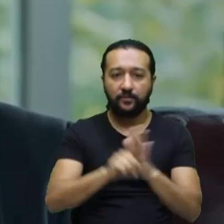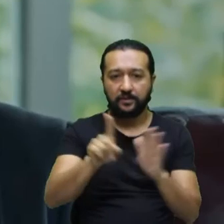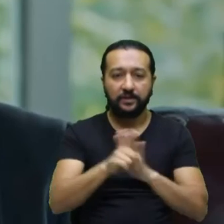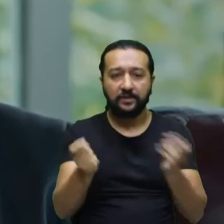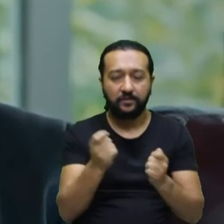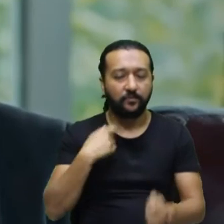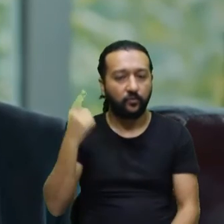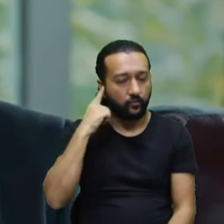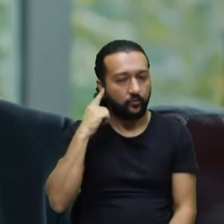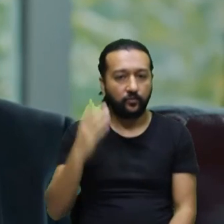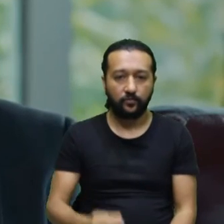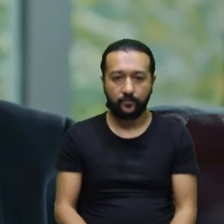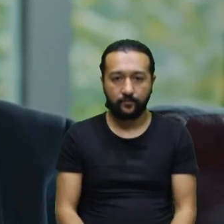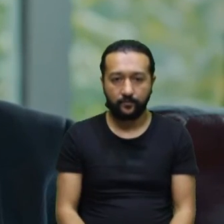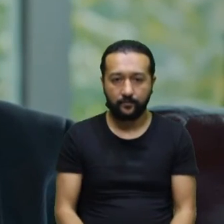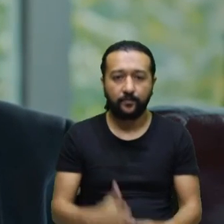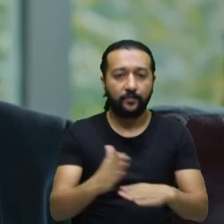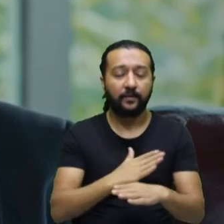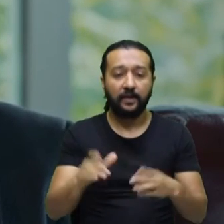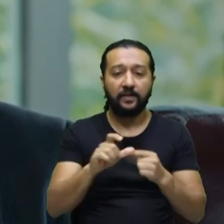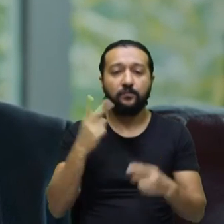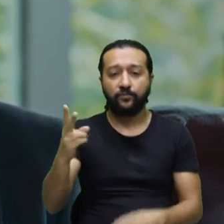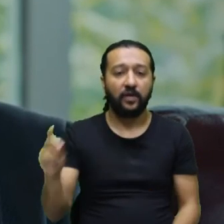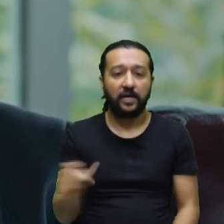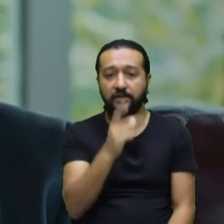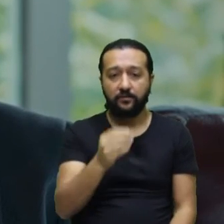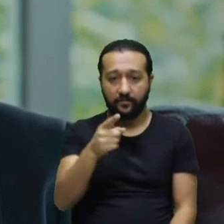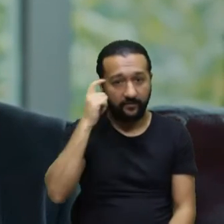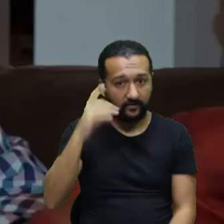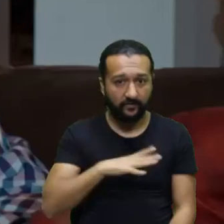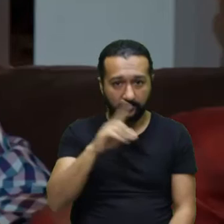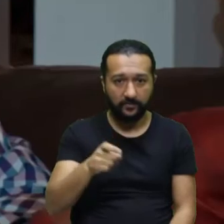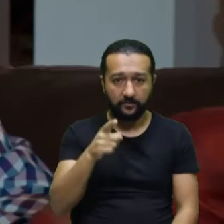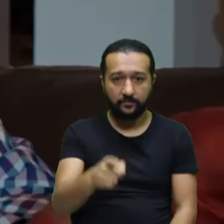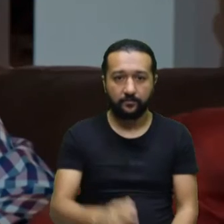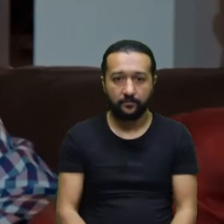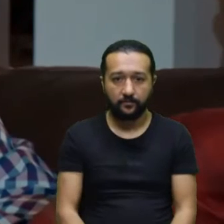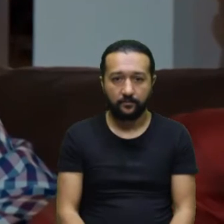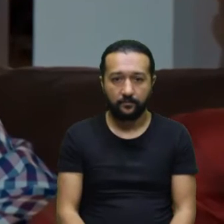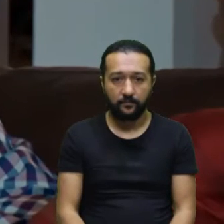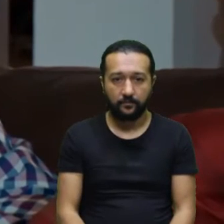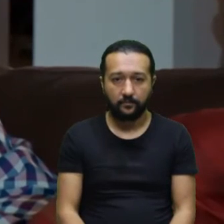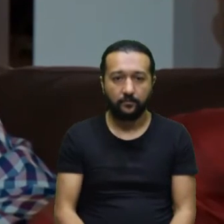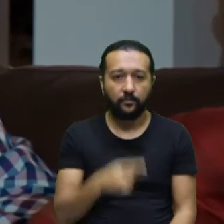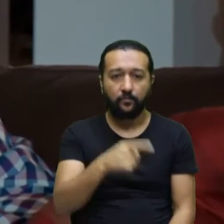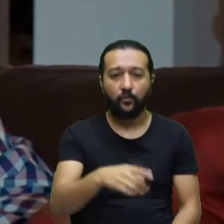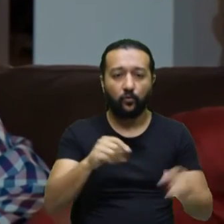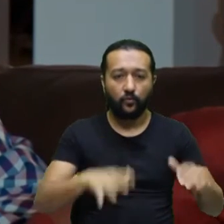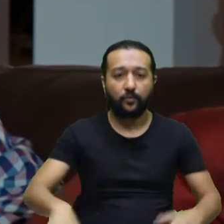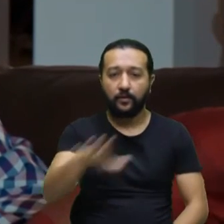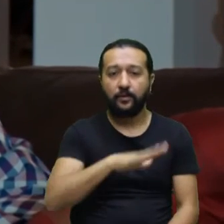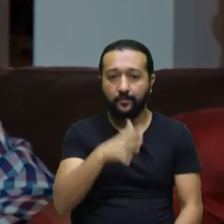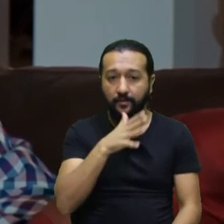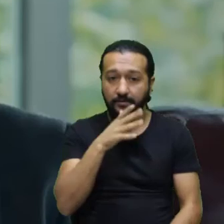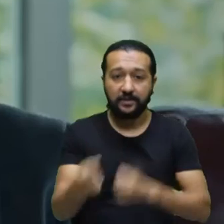başarılı çalışmalarından haberdardım. Neden Şiddet tarafından kaçırıldığına dair bir fikriniz var mı? Bu